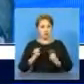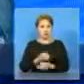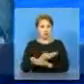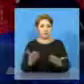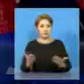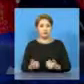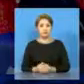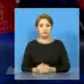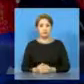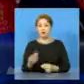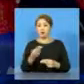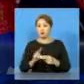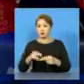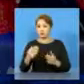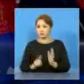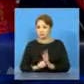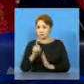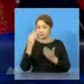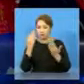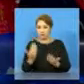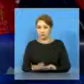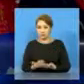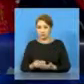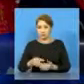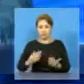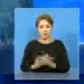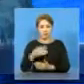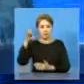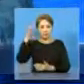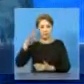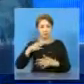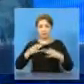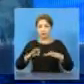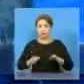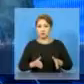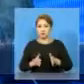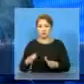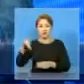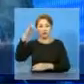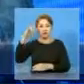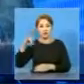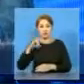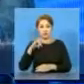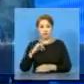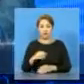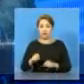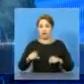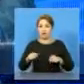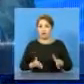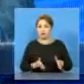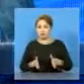арқалады. Осы кезеңнен бастап, жаңа Қазақстанның тәуелсіз жолы қазақ шежіресінің алтын жолдары